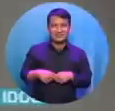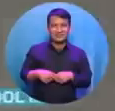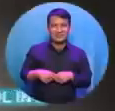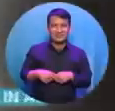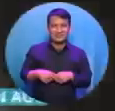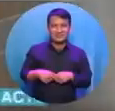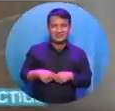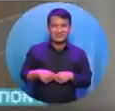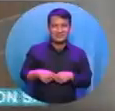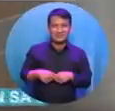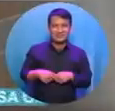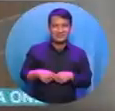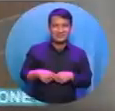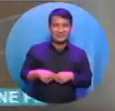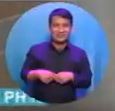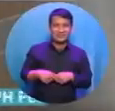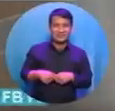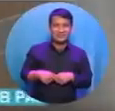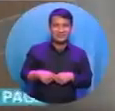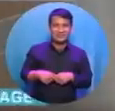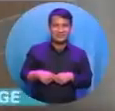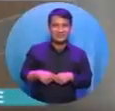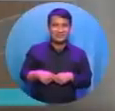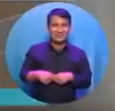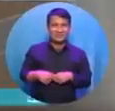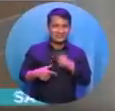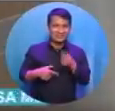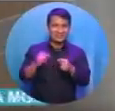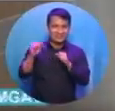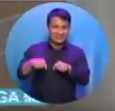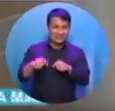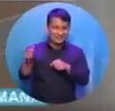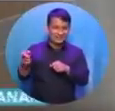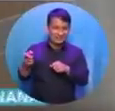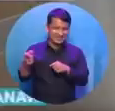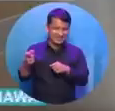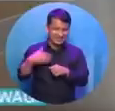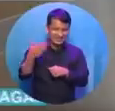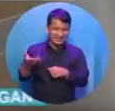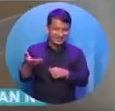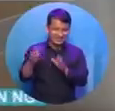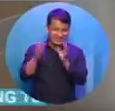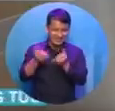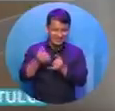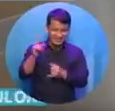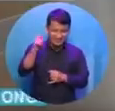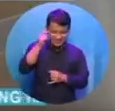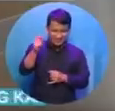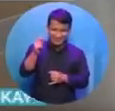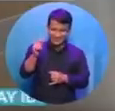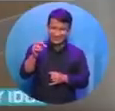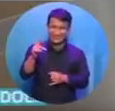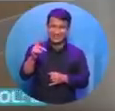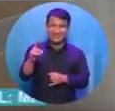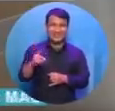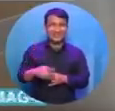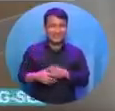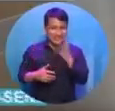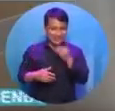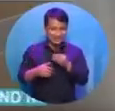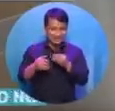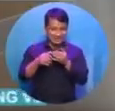Oy, may makakausap na ba natin yung ano? Barangay Tanod. Sino